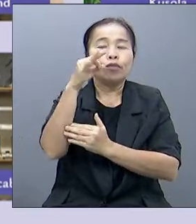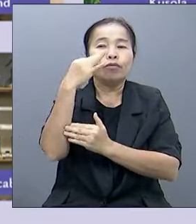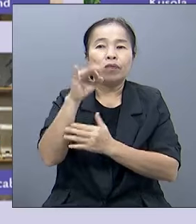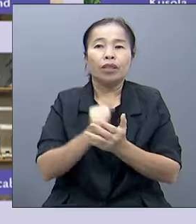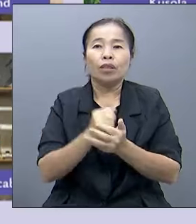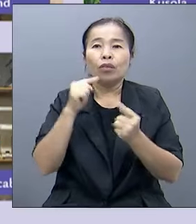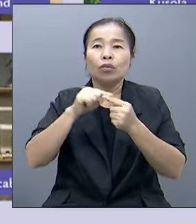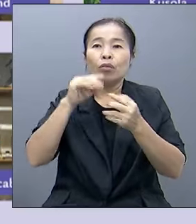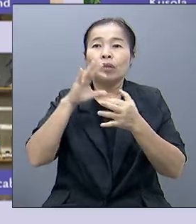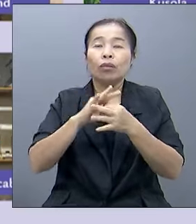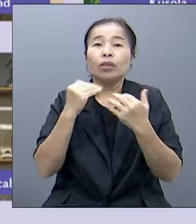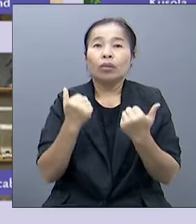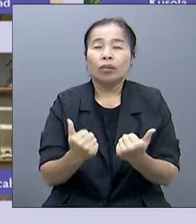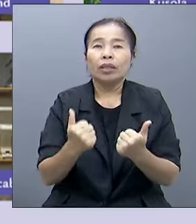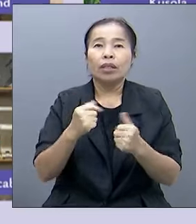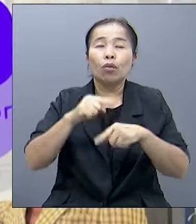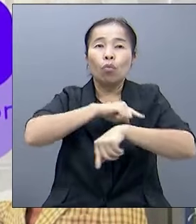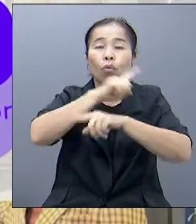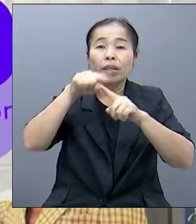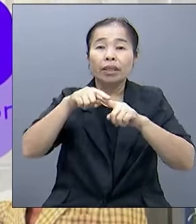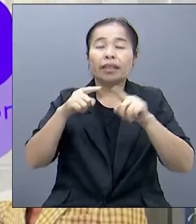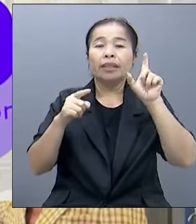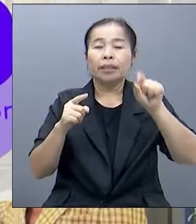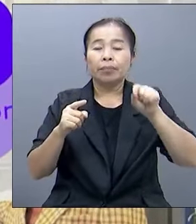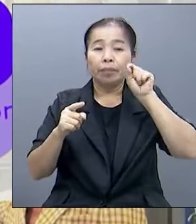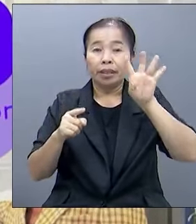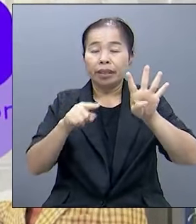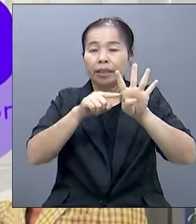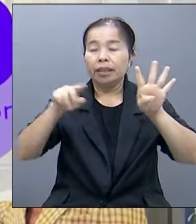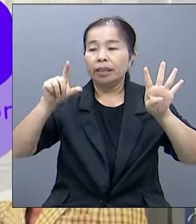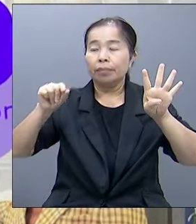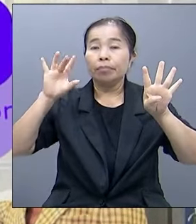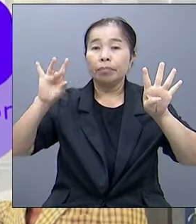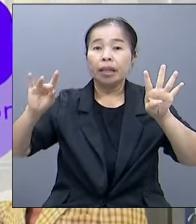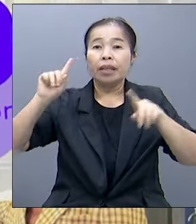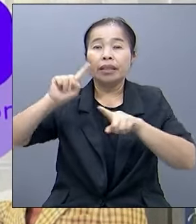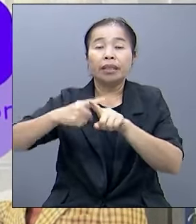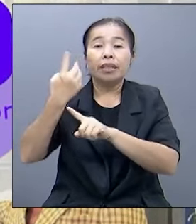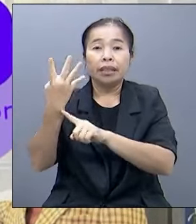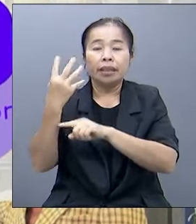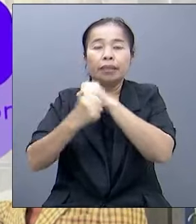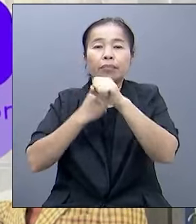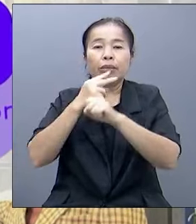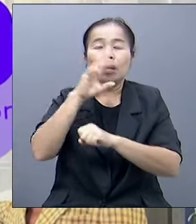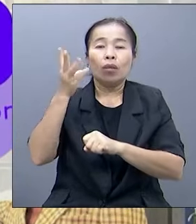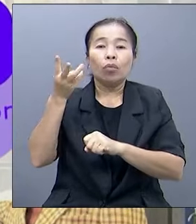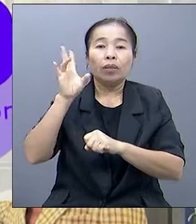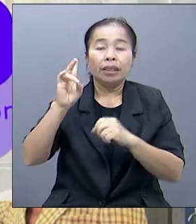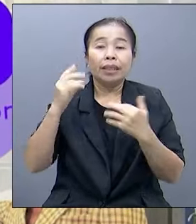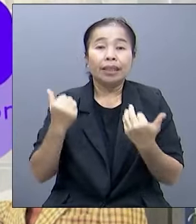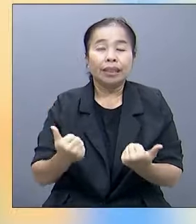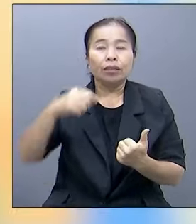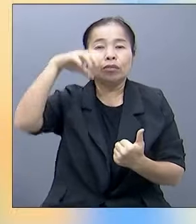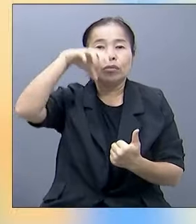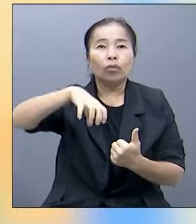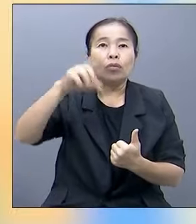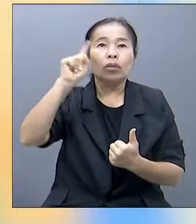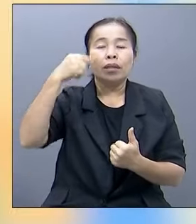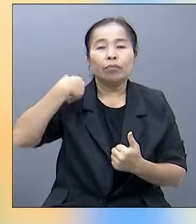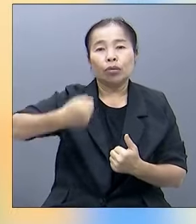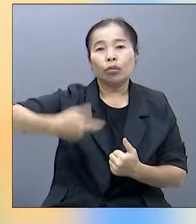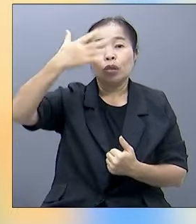Loop Repeat นะคะระหว่างวันที่24ถึง28เมษายน2567นี้ที่ Open House ชั้น6